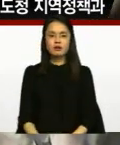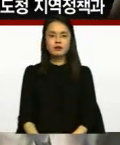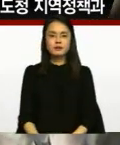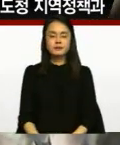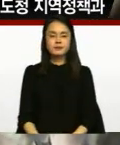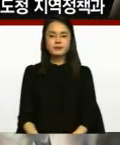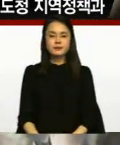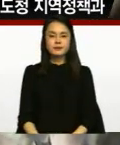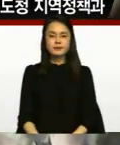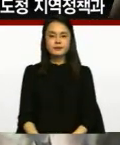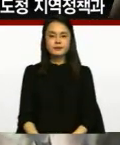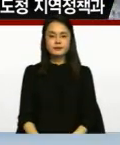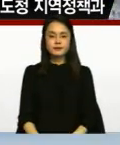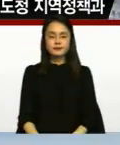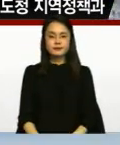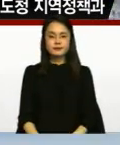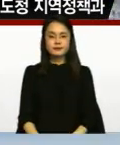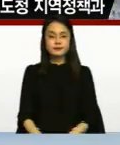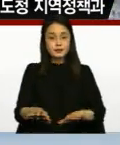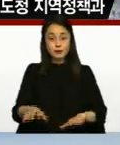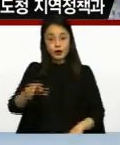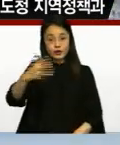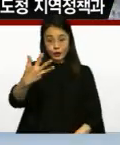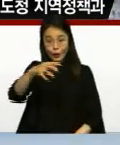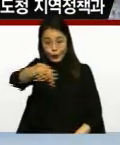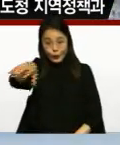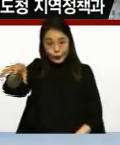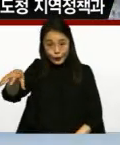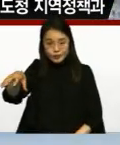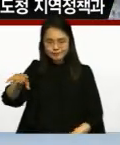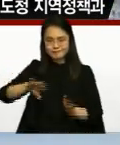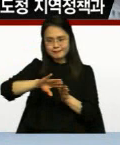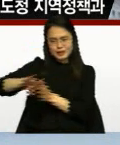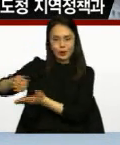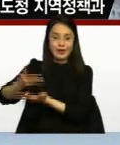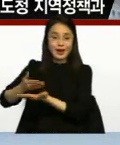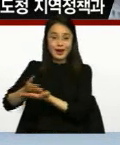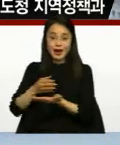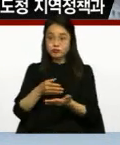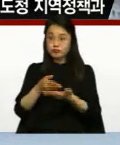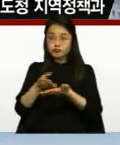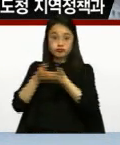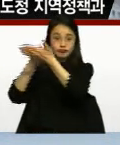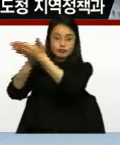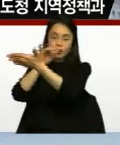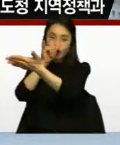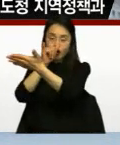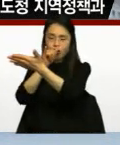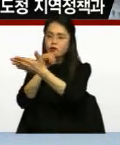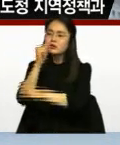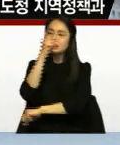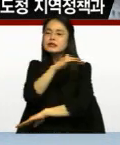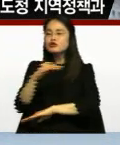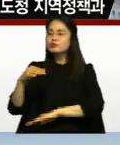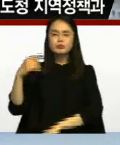수 있겠습니다. 네, 이번에 8개 시군을 선정하셨죠. 8개 시군을 선정한 배경이 궁금한데요. 기준은